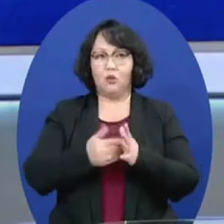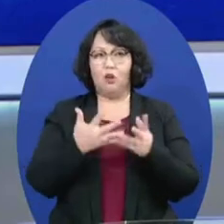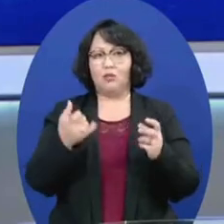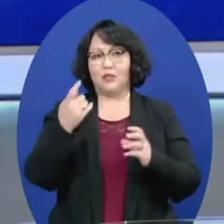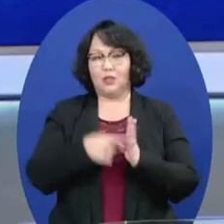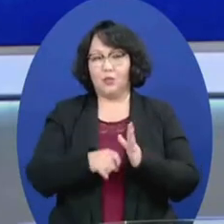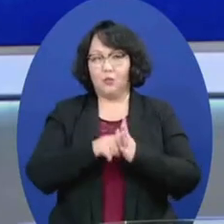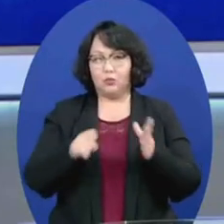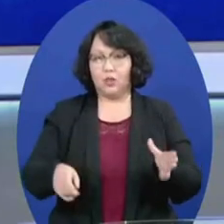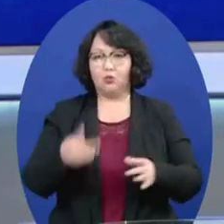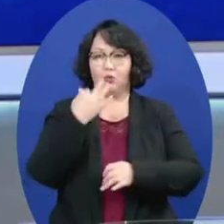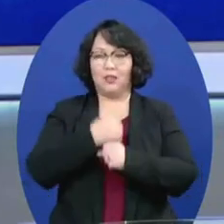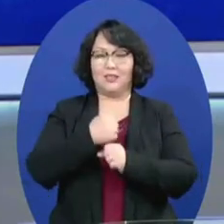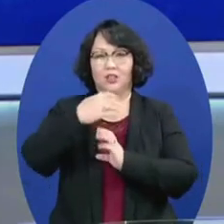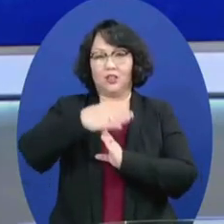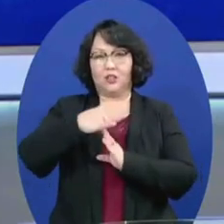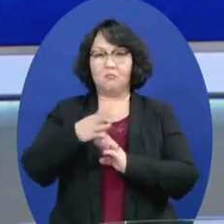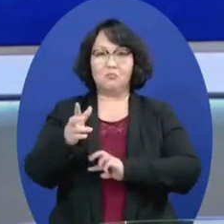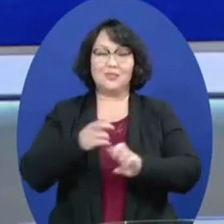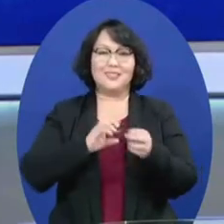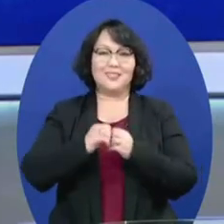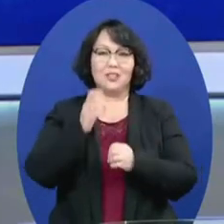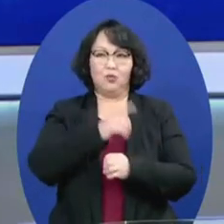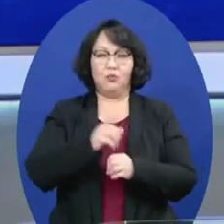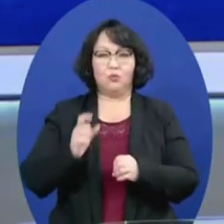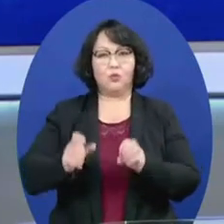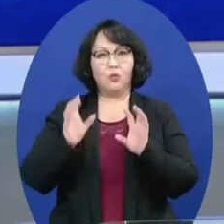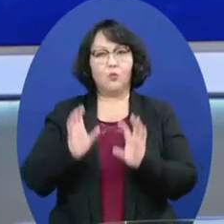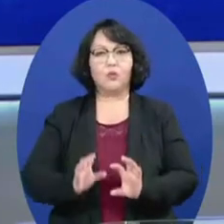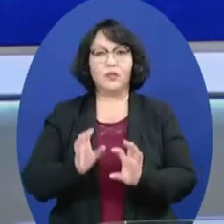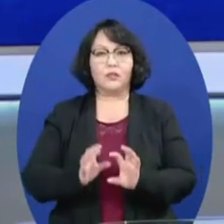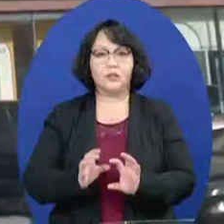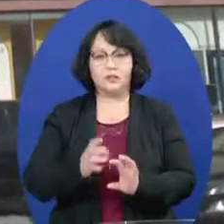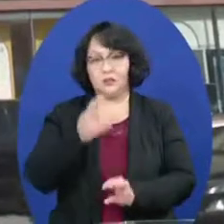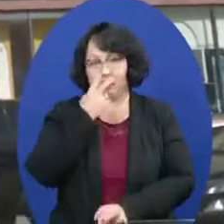олон сар үйл ажиллагаанд доголдсон бизнес эрхлэгчдэд хүлээлт үүсгэсэн байна.